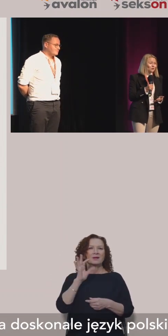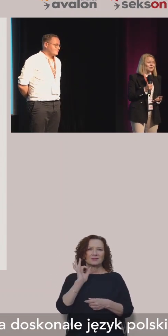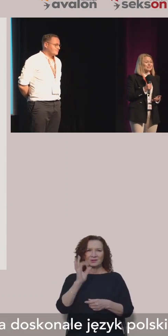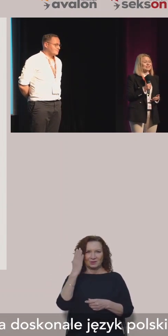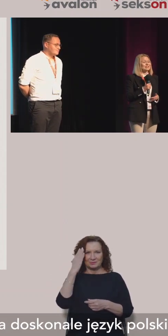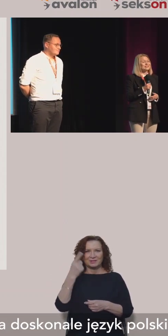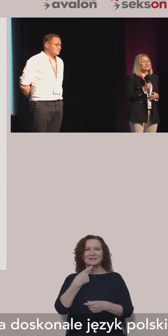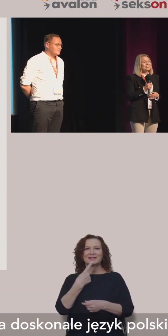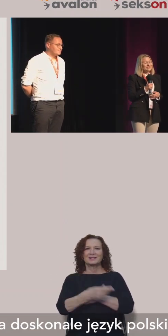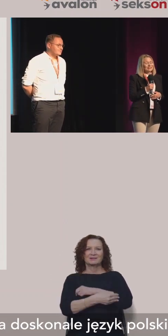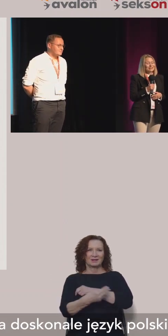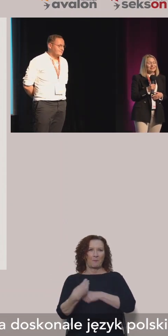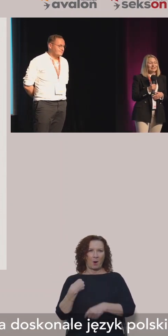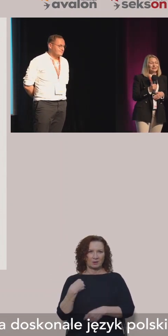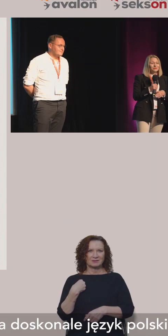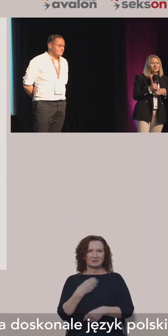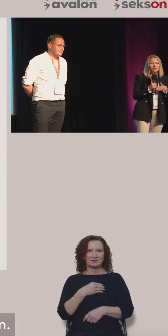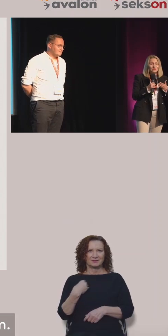język polski,